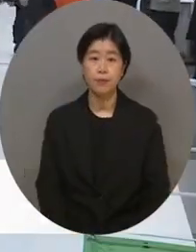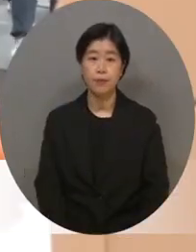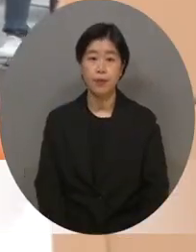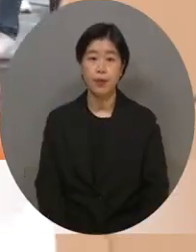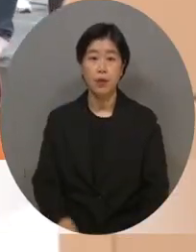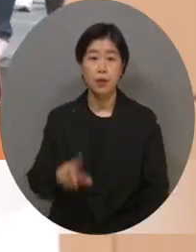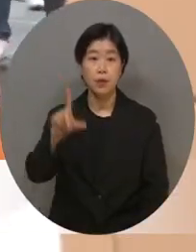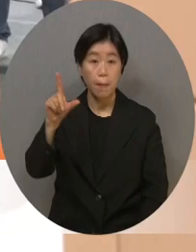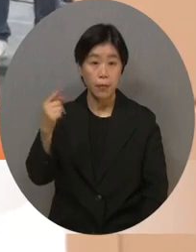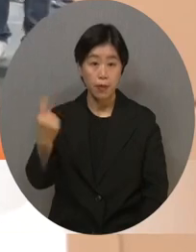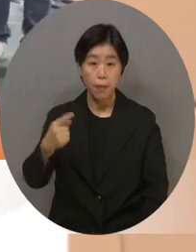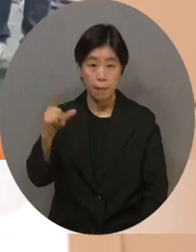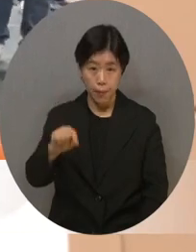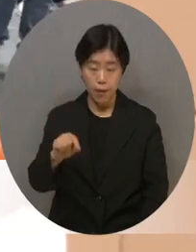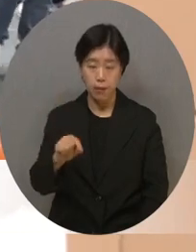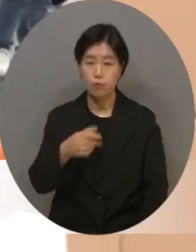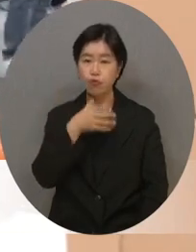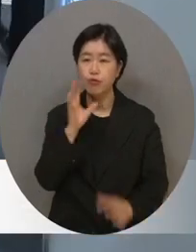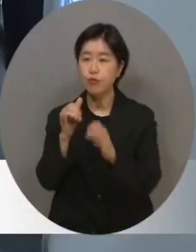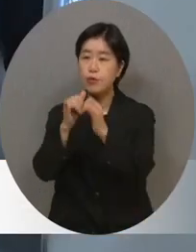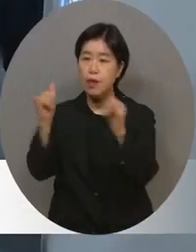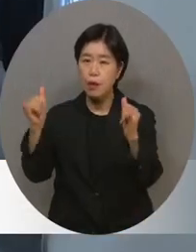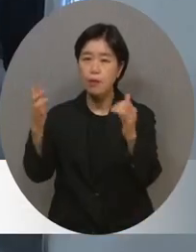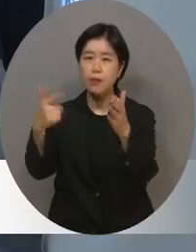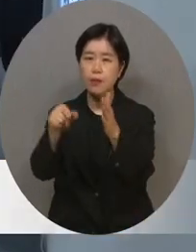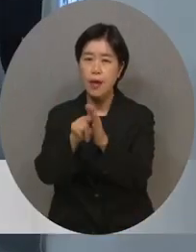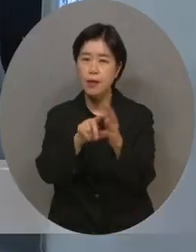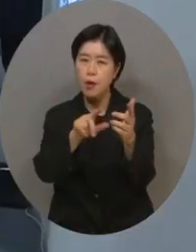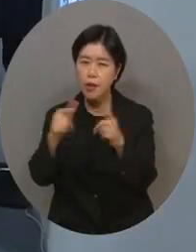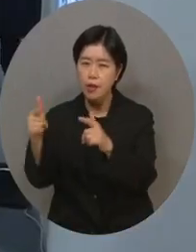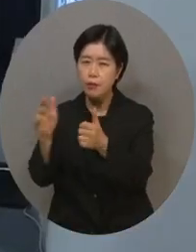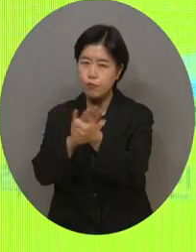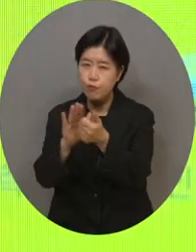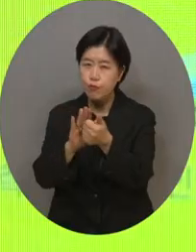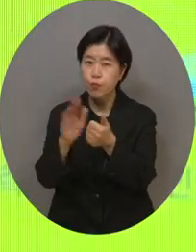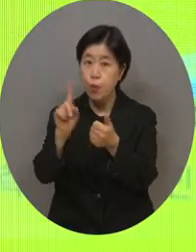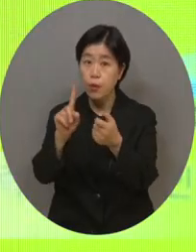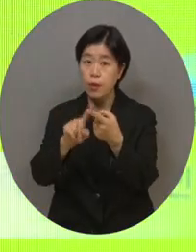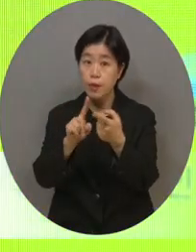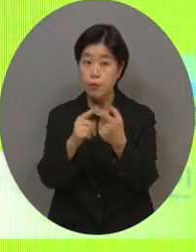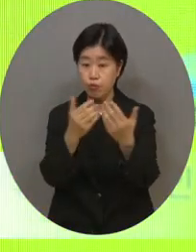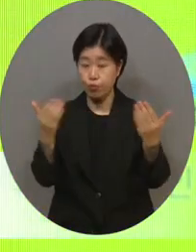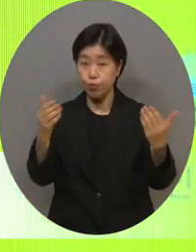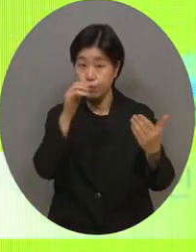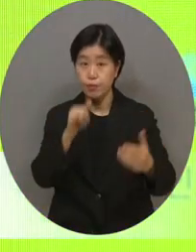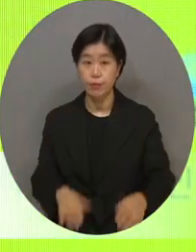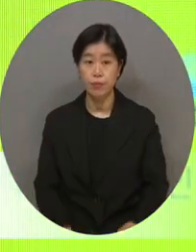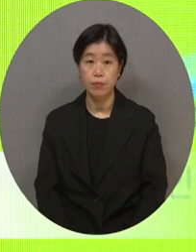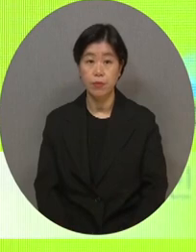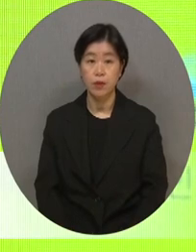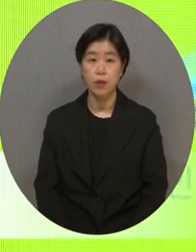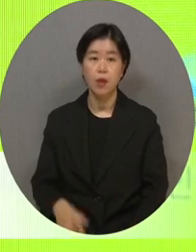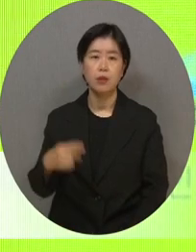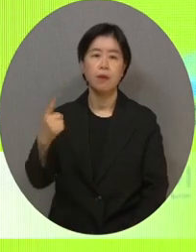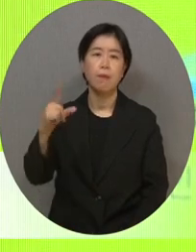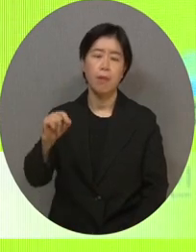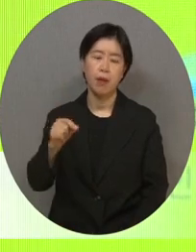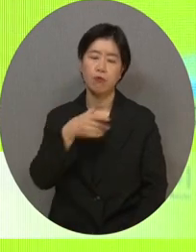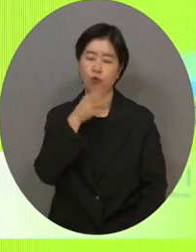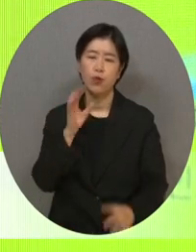1천만 명에 달하는 고령 인구와 시니어를 대상으로 개최됐습니다. 1천만 노인 시대를